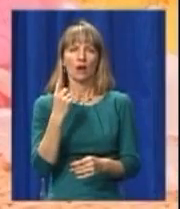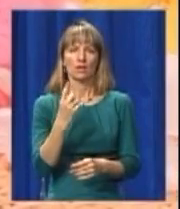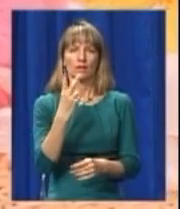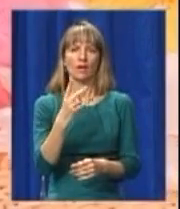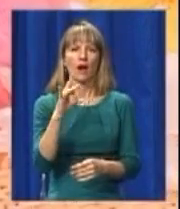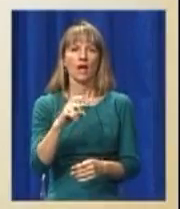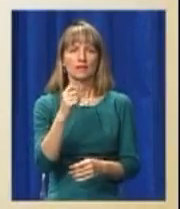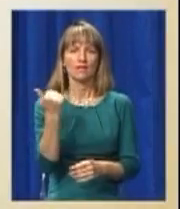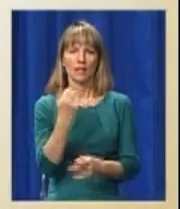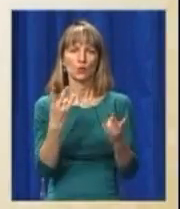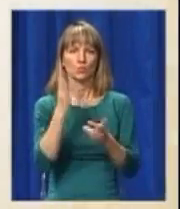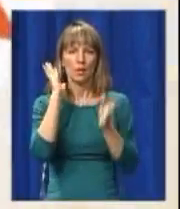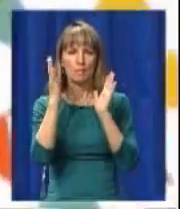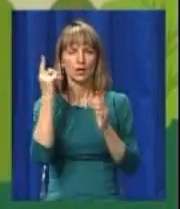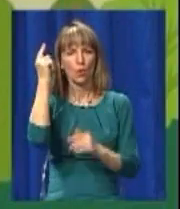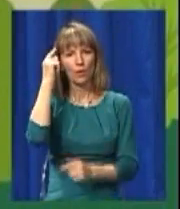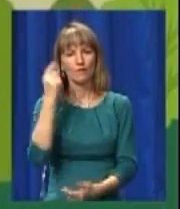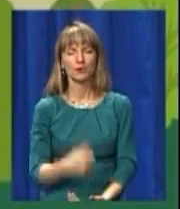тиждень.